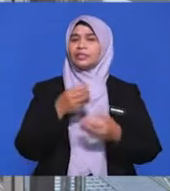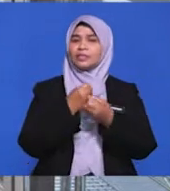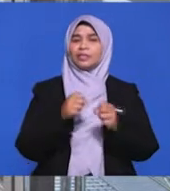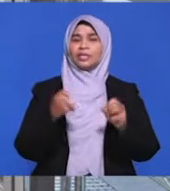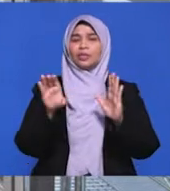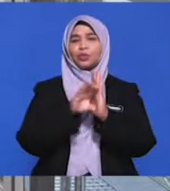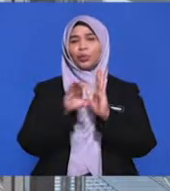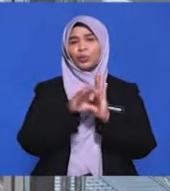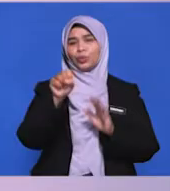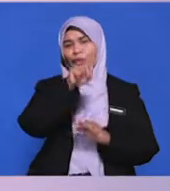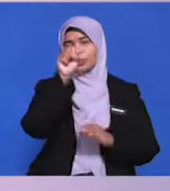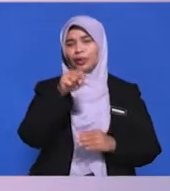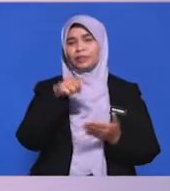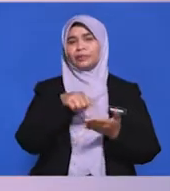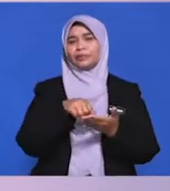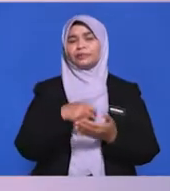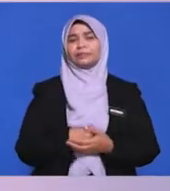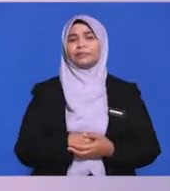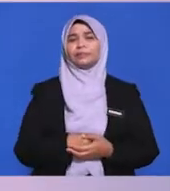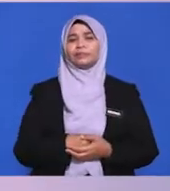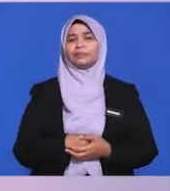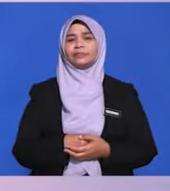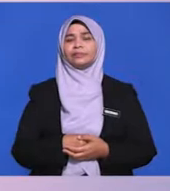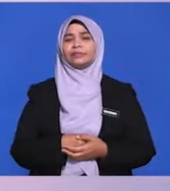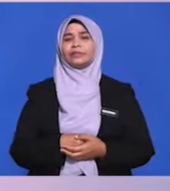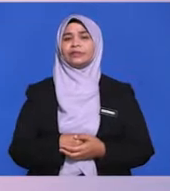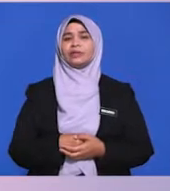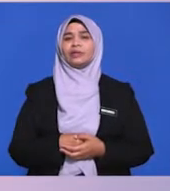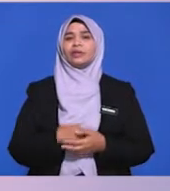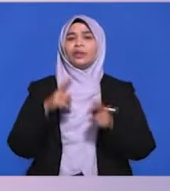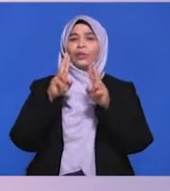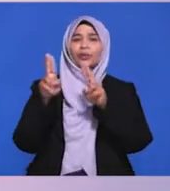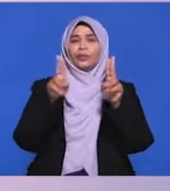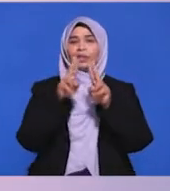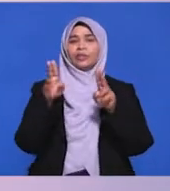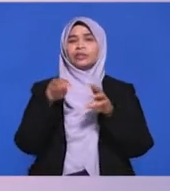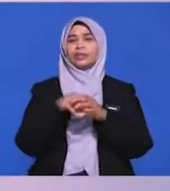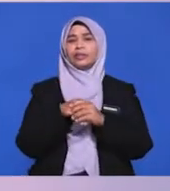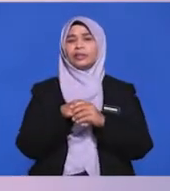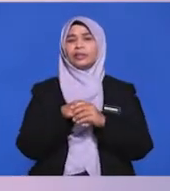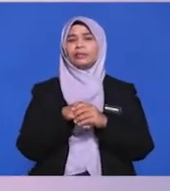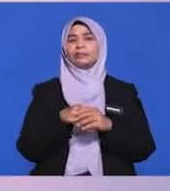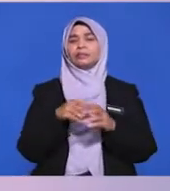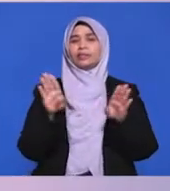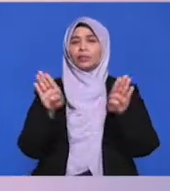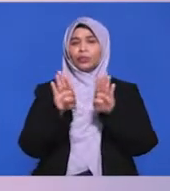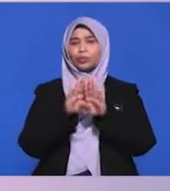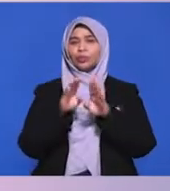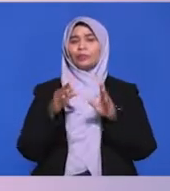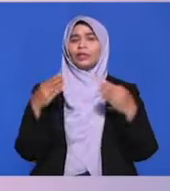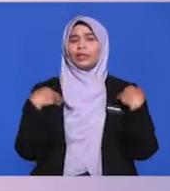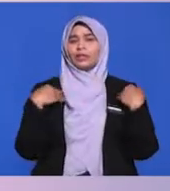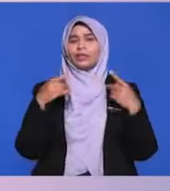contoh soalan ini udara didalam picagari tertutup mempunyai